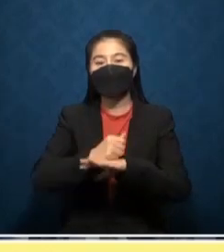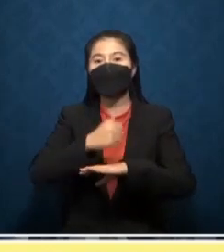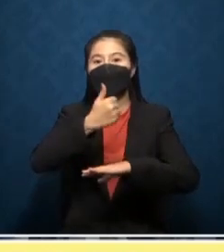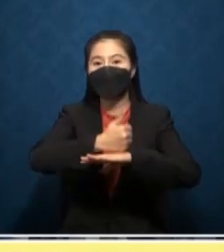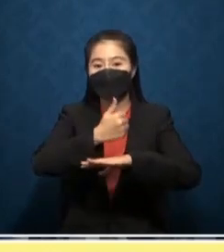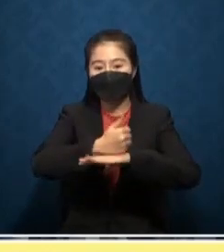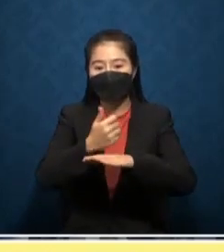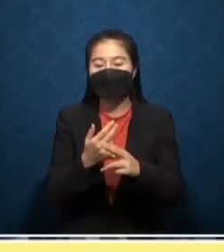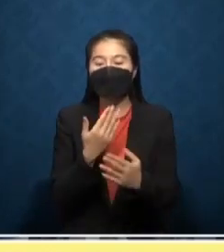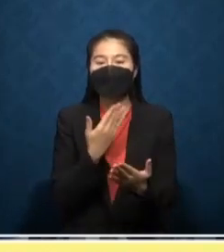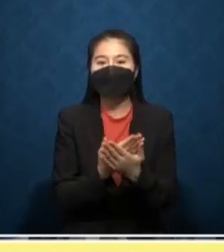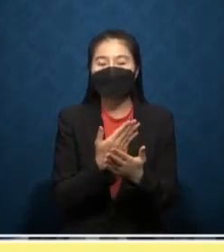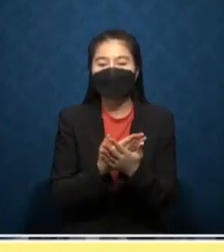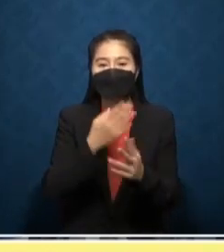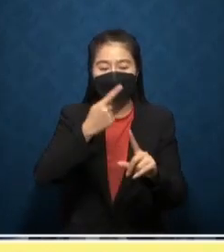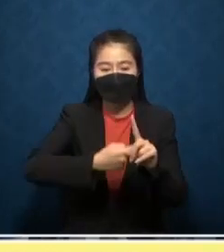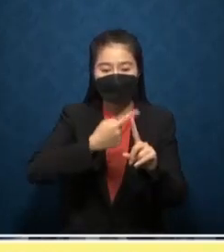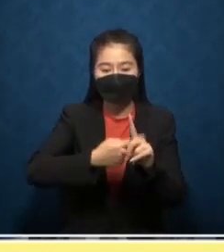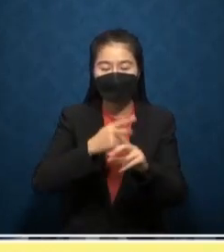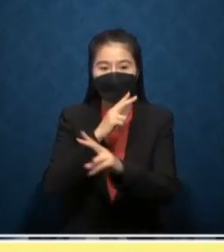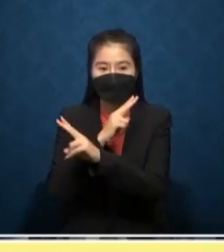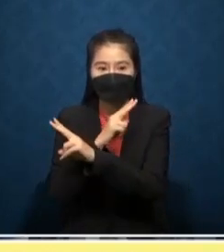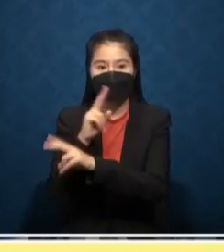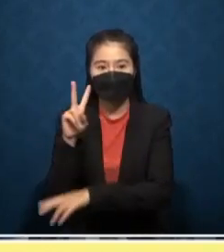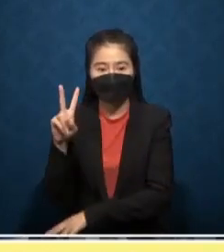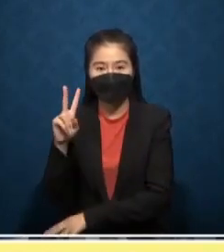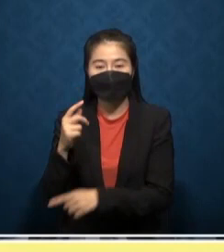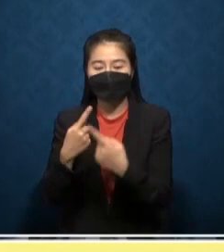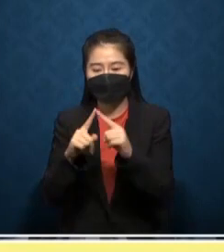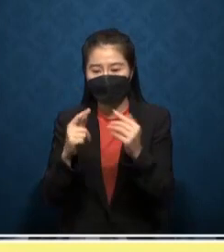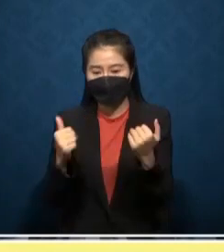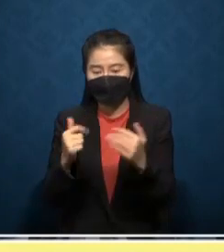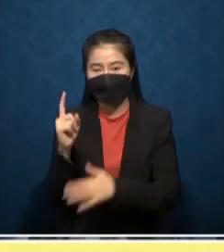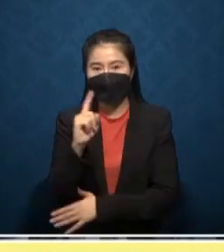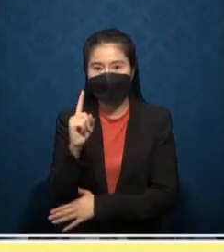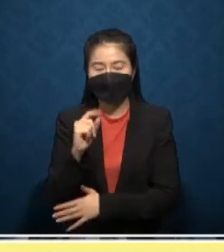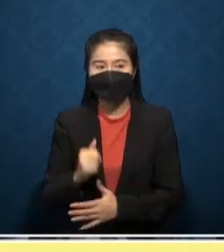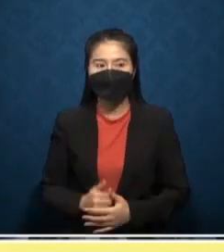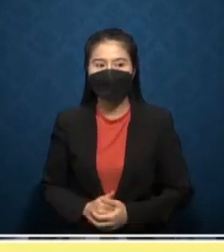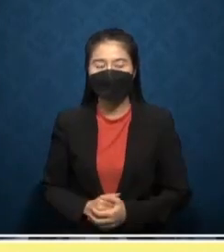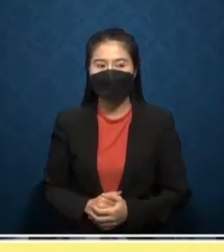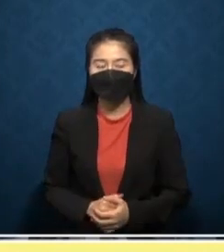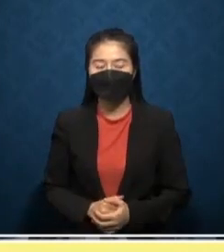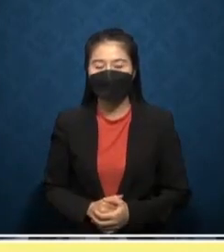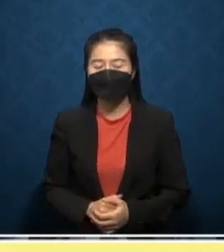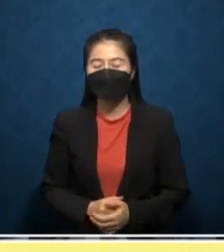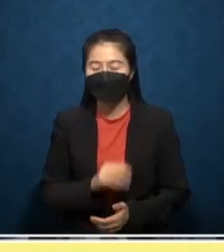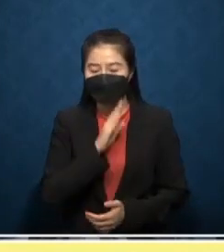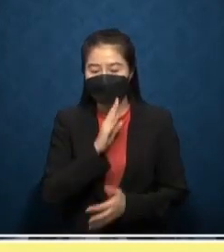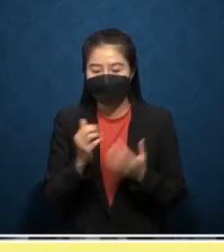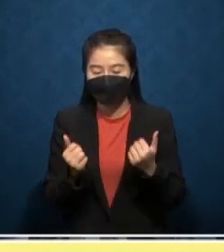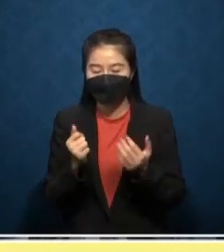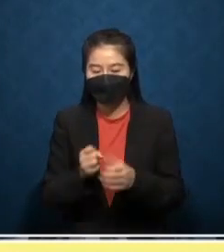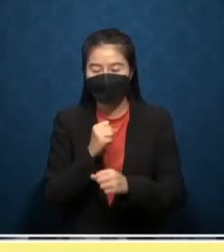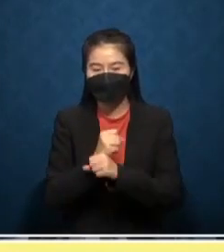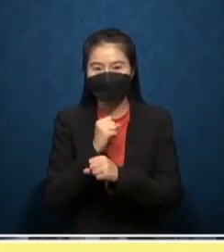ก็แลงข้นไปสองเท่าผมกบอกเรีน่วันนี้เหนไครับว่า เวลาทำงานวงเหลือไปนี่เหลือ